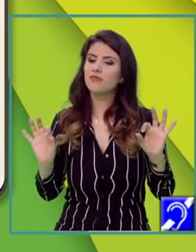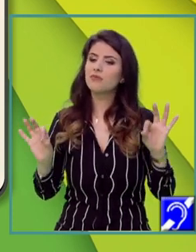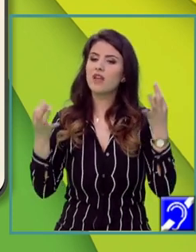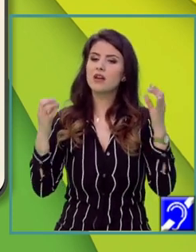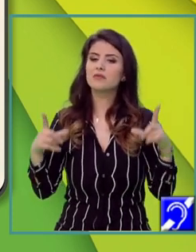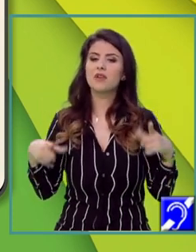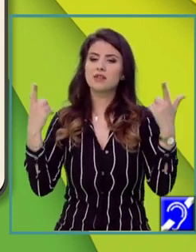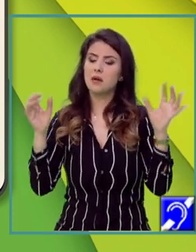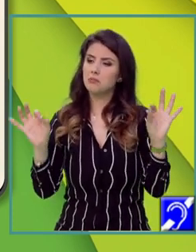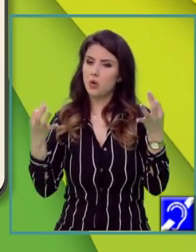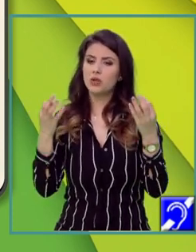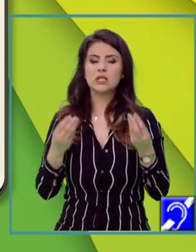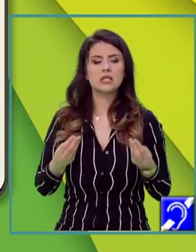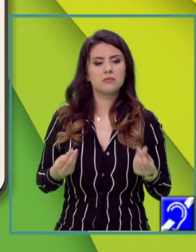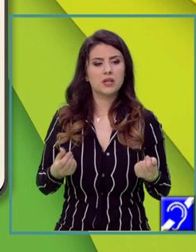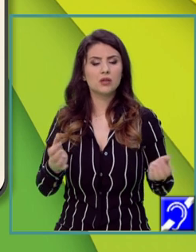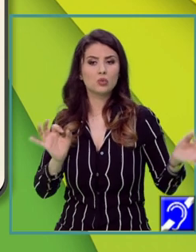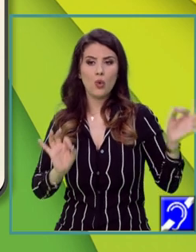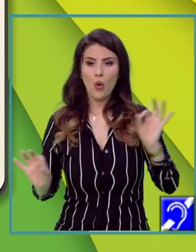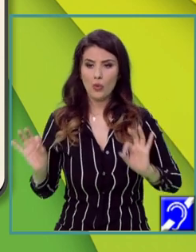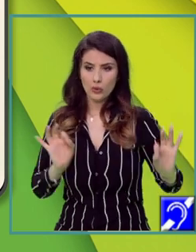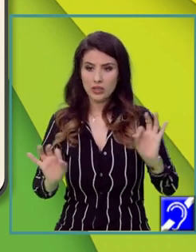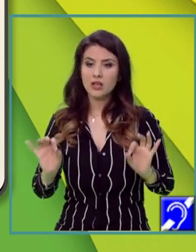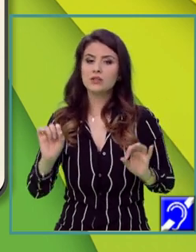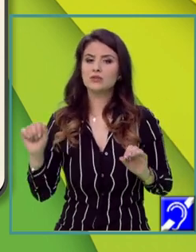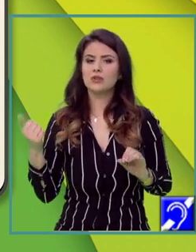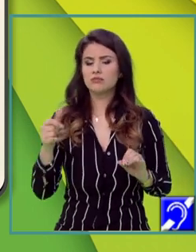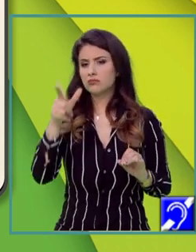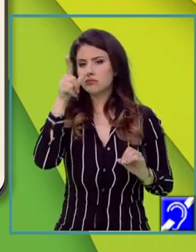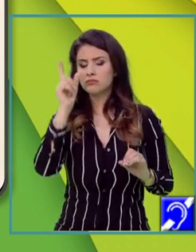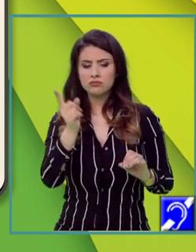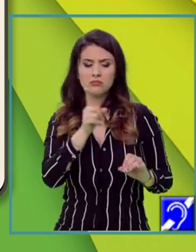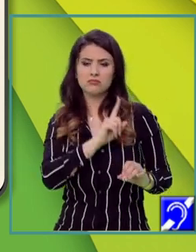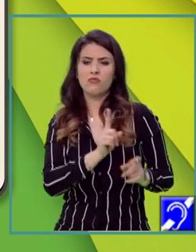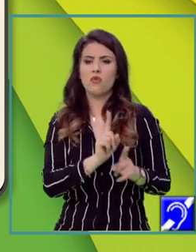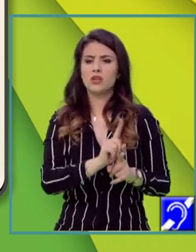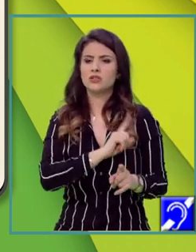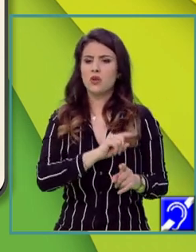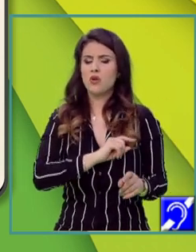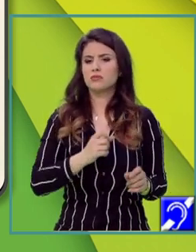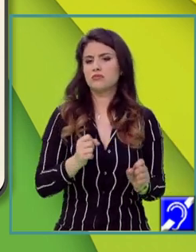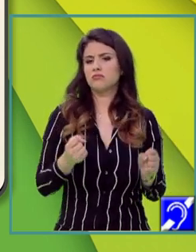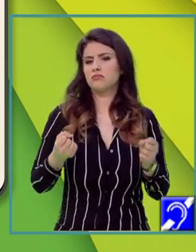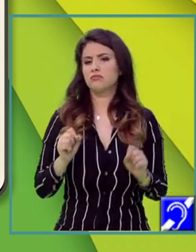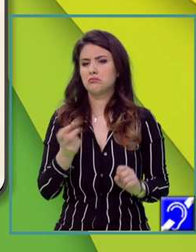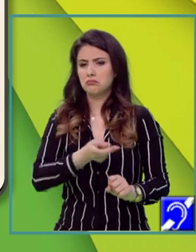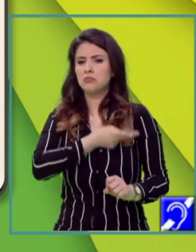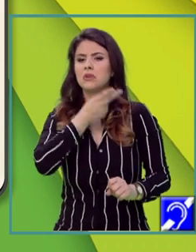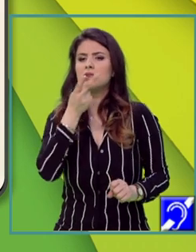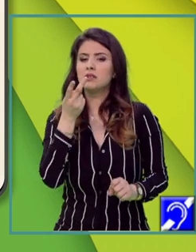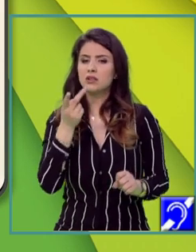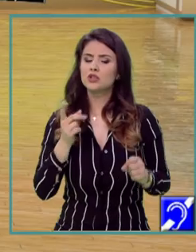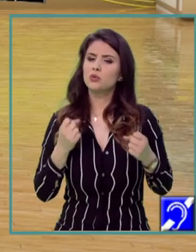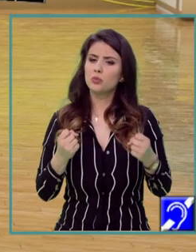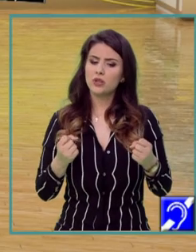spiritul pragmatic cochetăria orgoliu intensitatea suferinței puterea de a